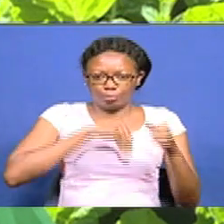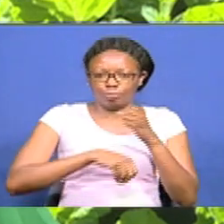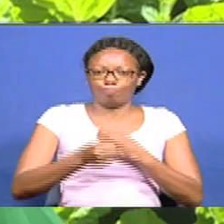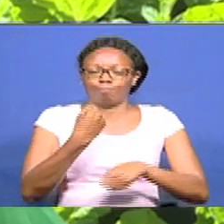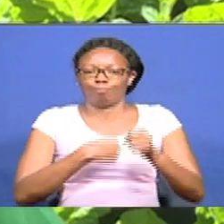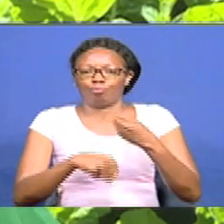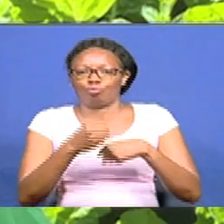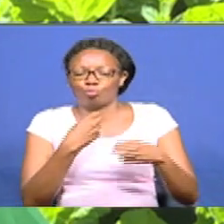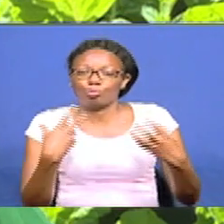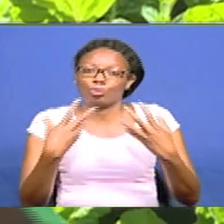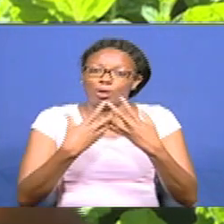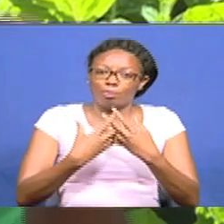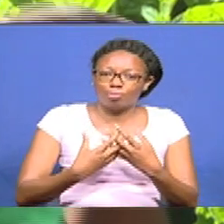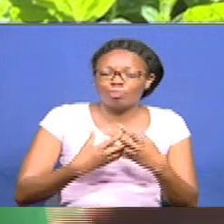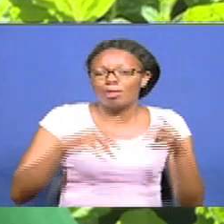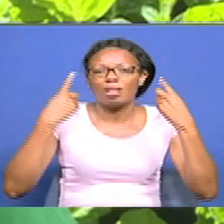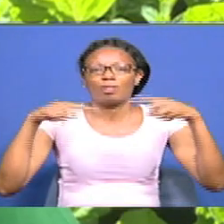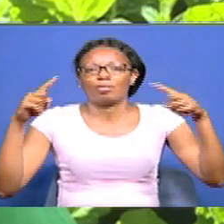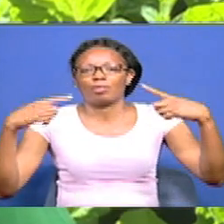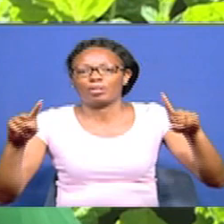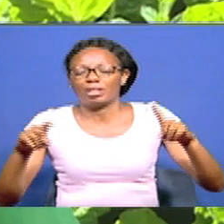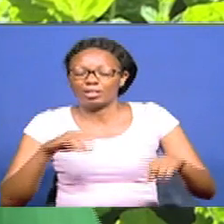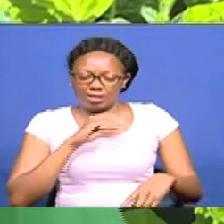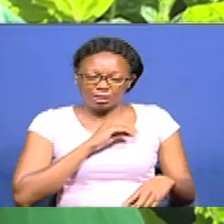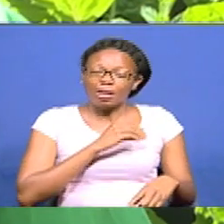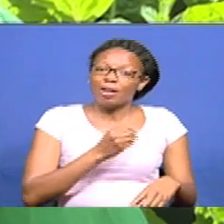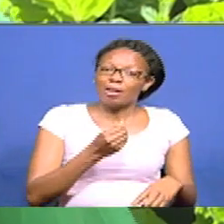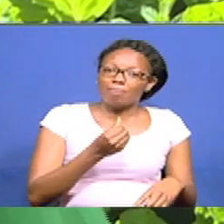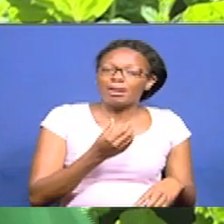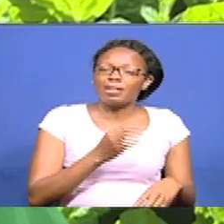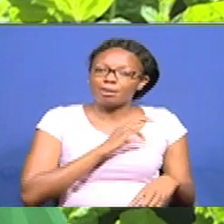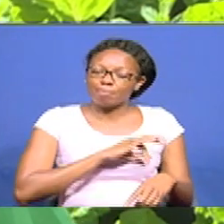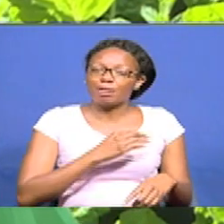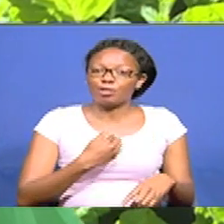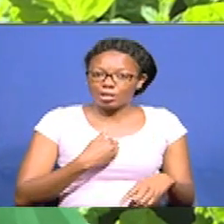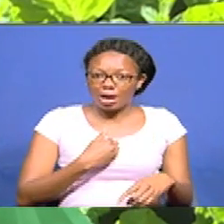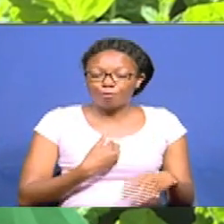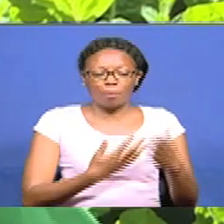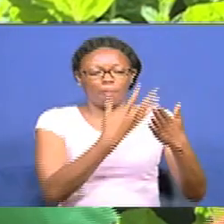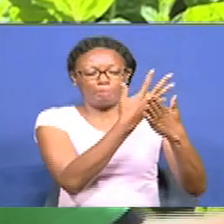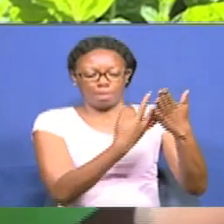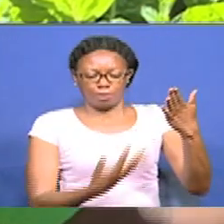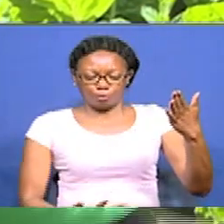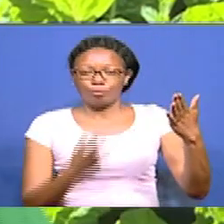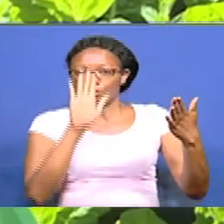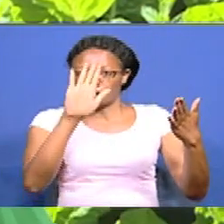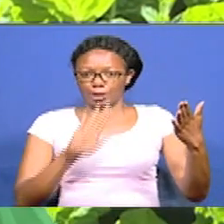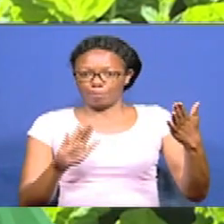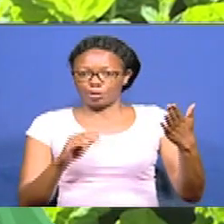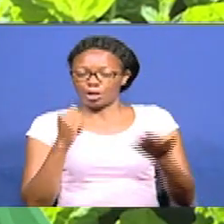lazima uanze maneno ya kuweka record. Ukiingia kwa hii ofisi yangu hapa, ninaweza